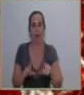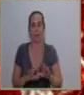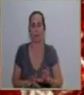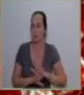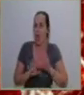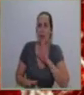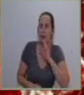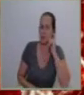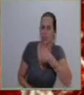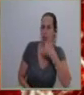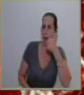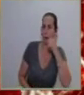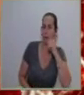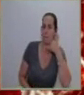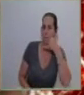אין בעיה,